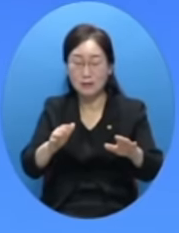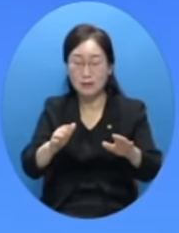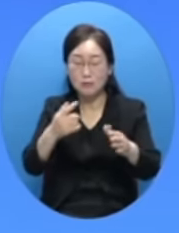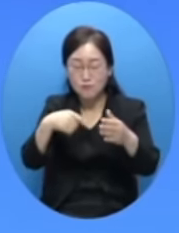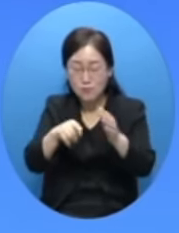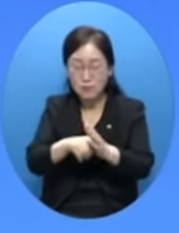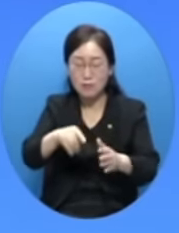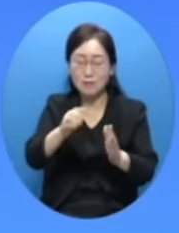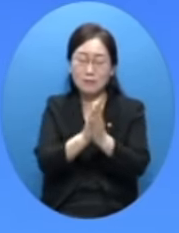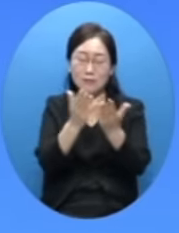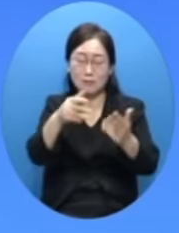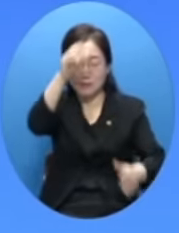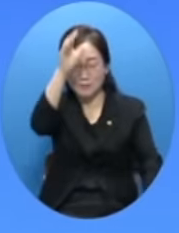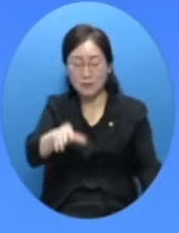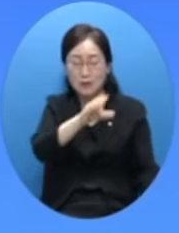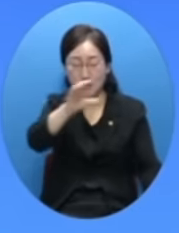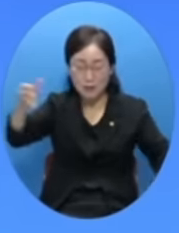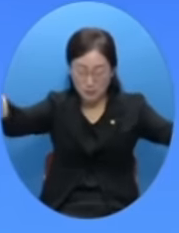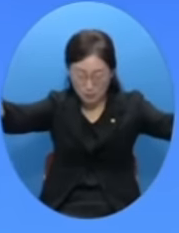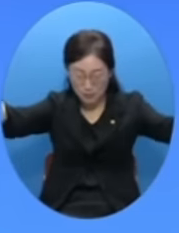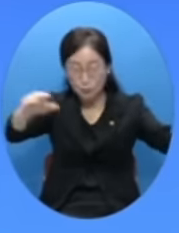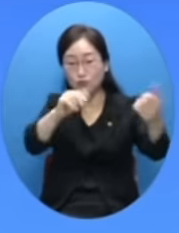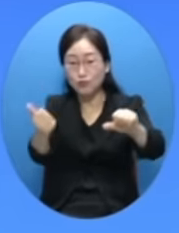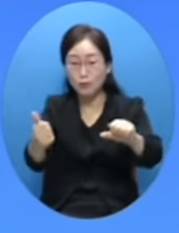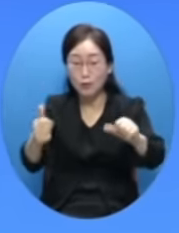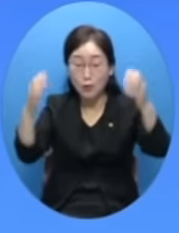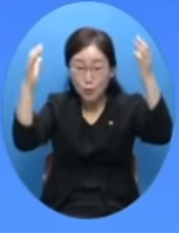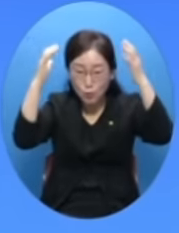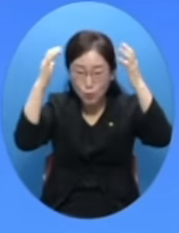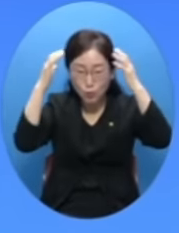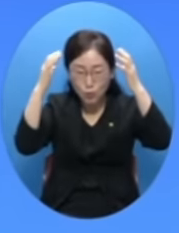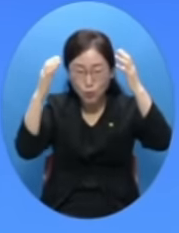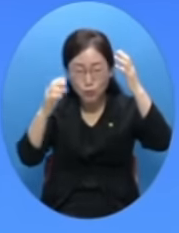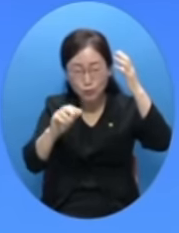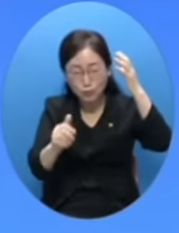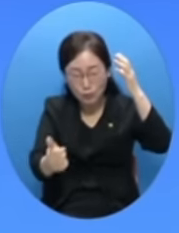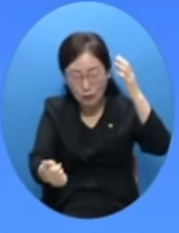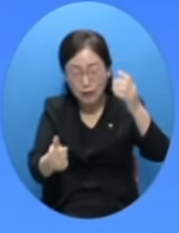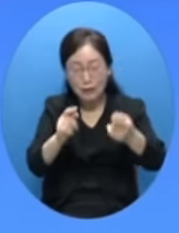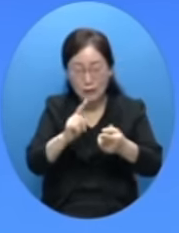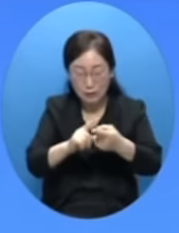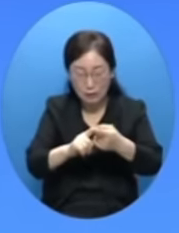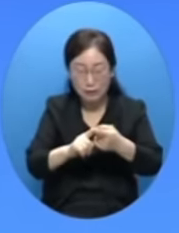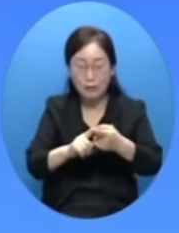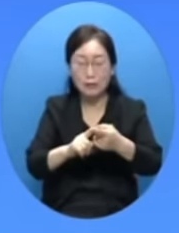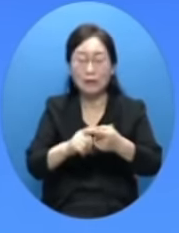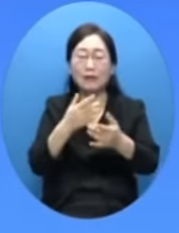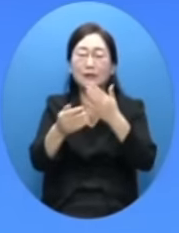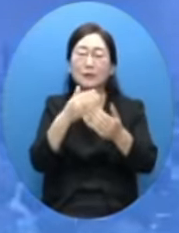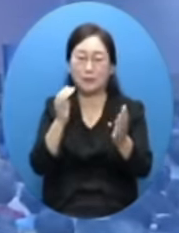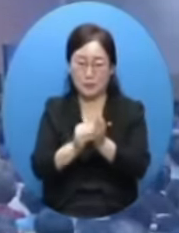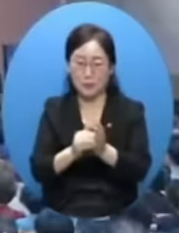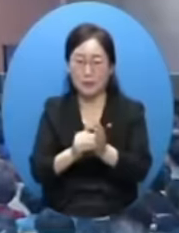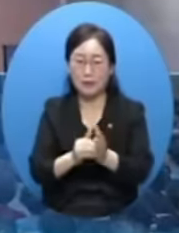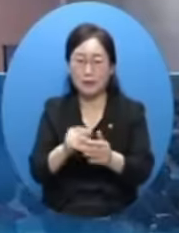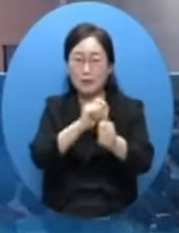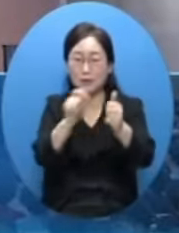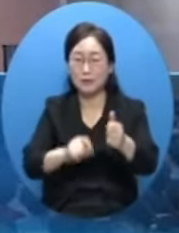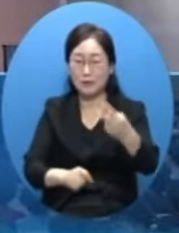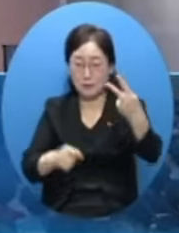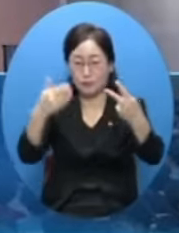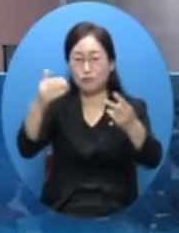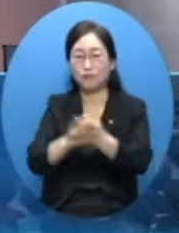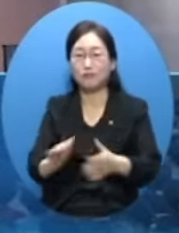달려 죽으심으로 죽음의 고통을 몸소 체험하신 것입니다. 히브리서 2장 9절을